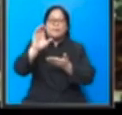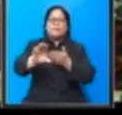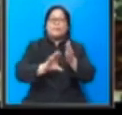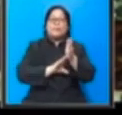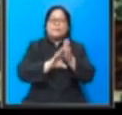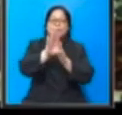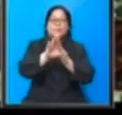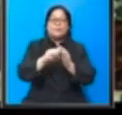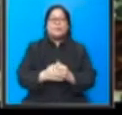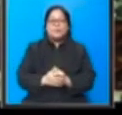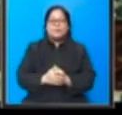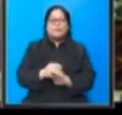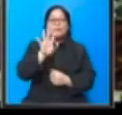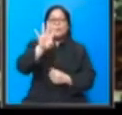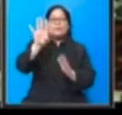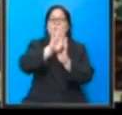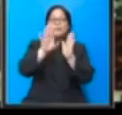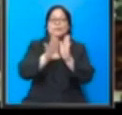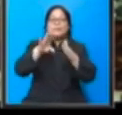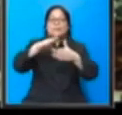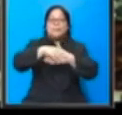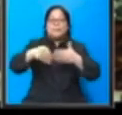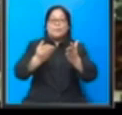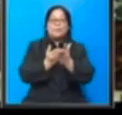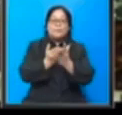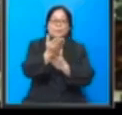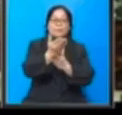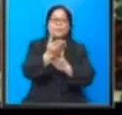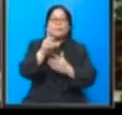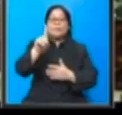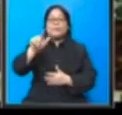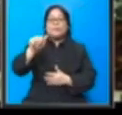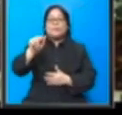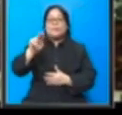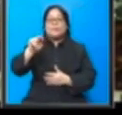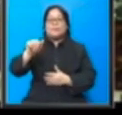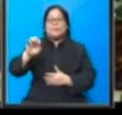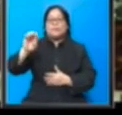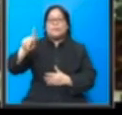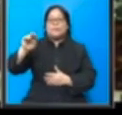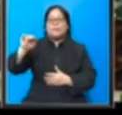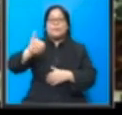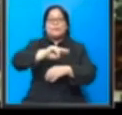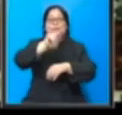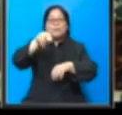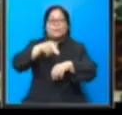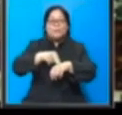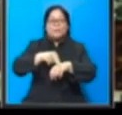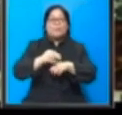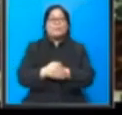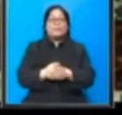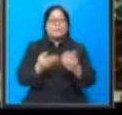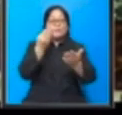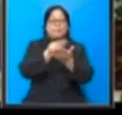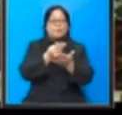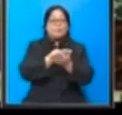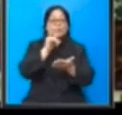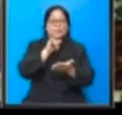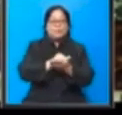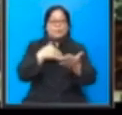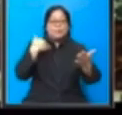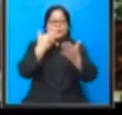pembangunan sebanyak empat billion Ringgit menerusi dana equity nasional daripada peruntukan tersebut